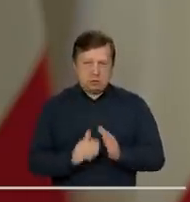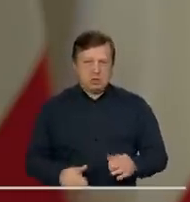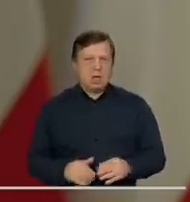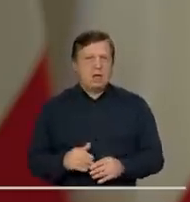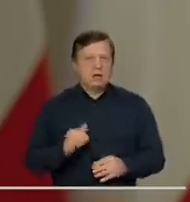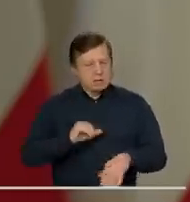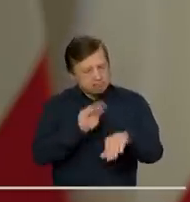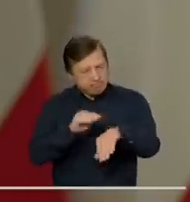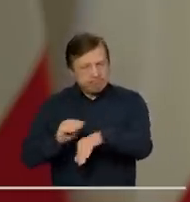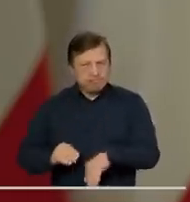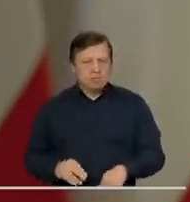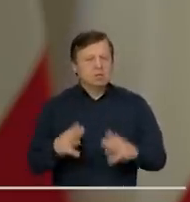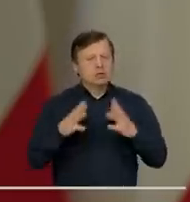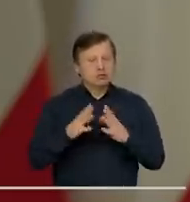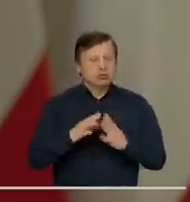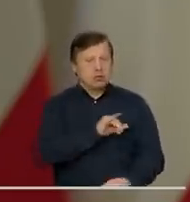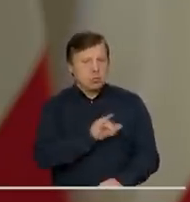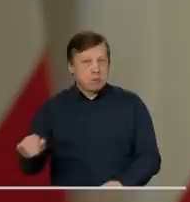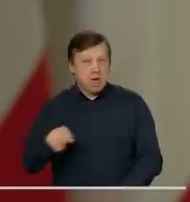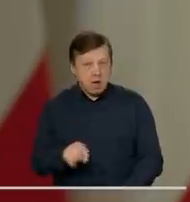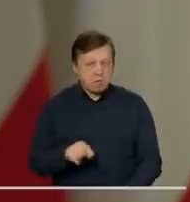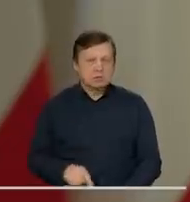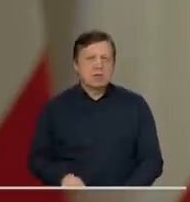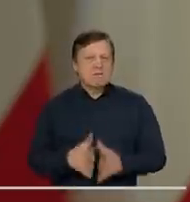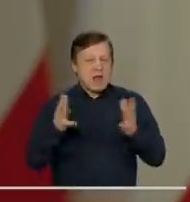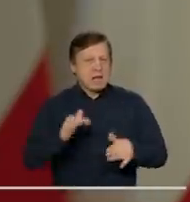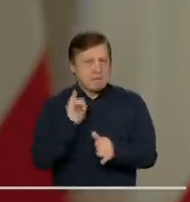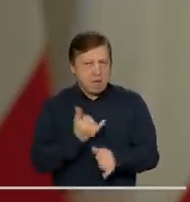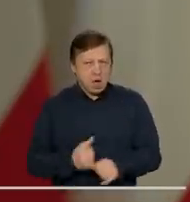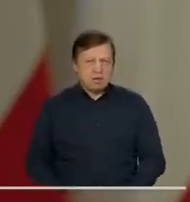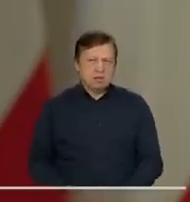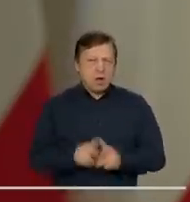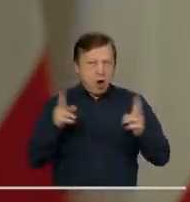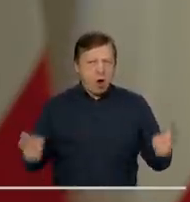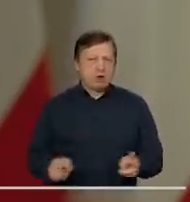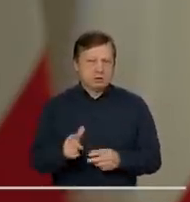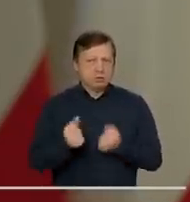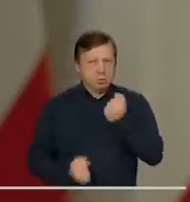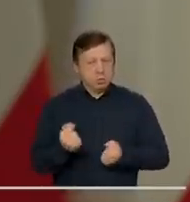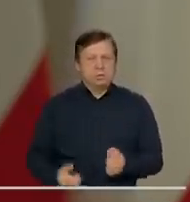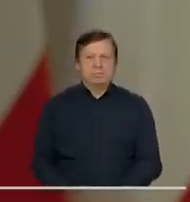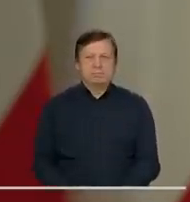oto apeluję w tą 10. rocznicę, w ten Wielki Piątek, w tym trudnym czasie.